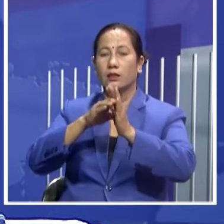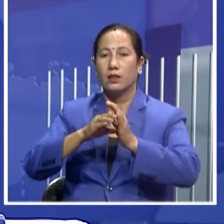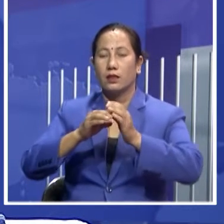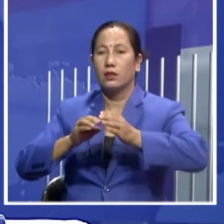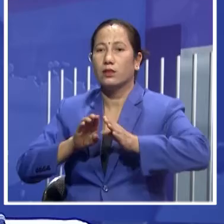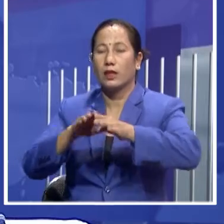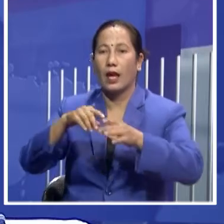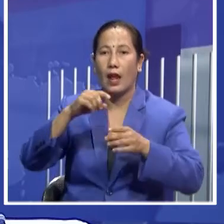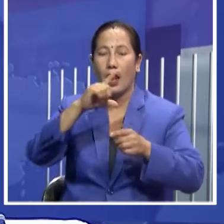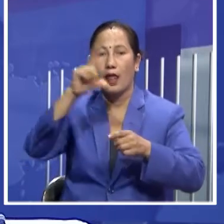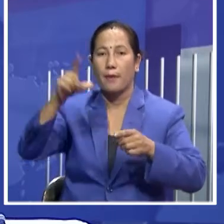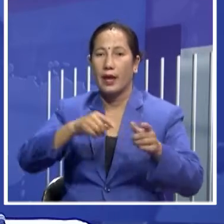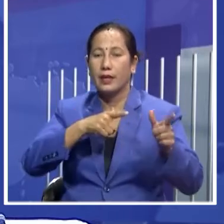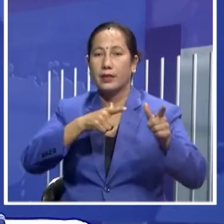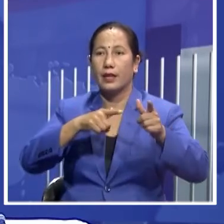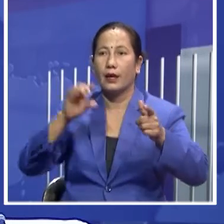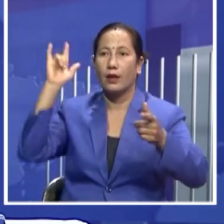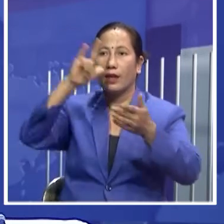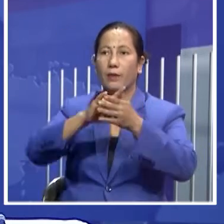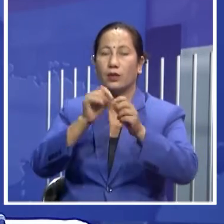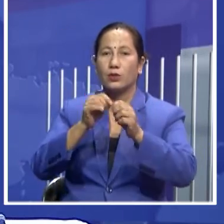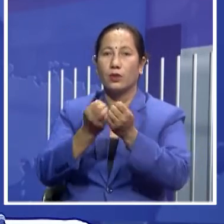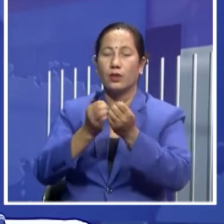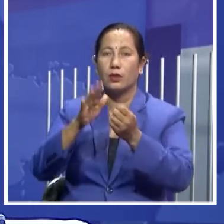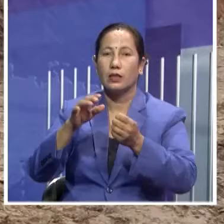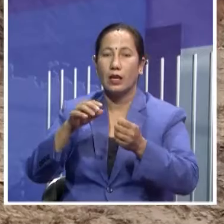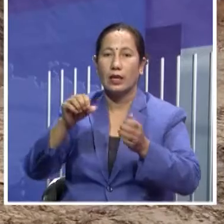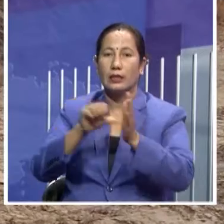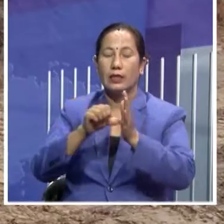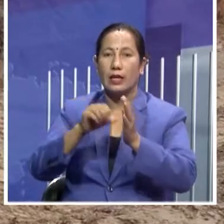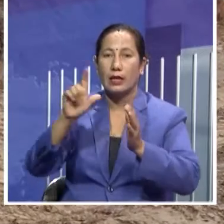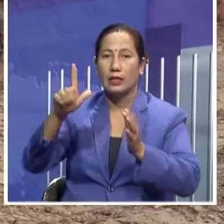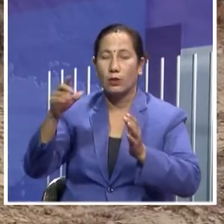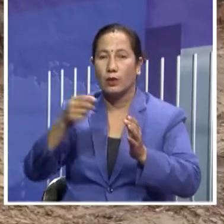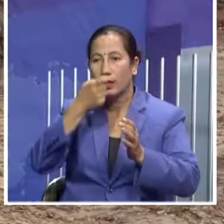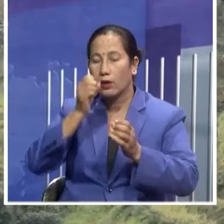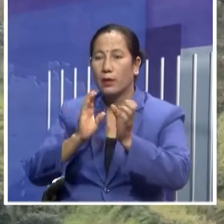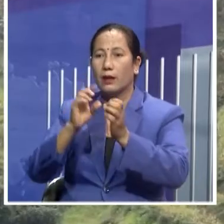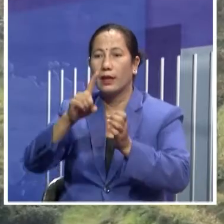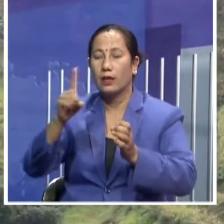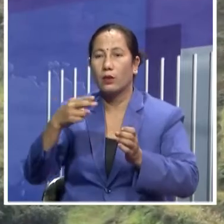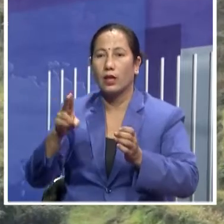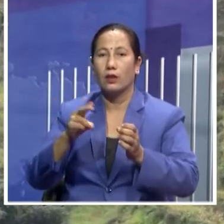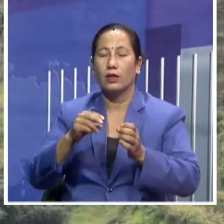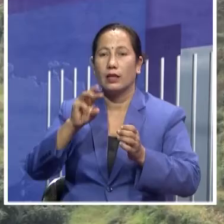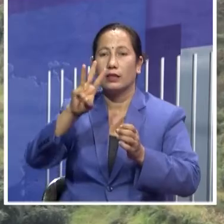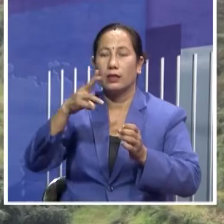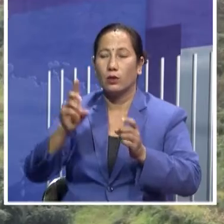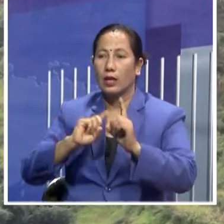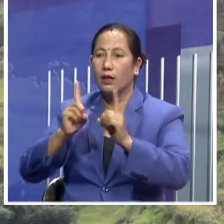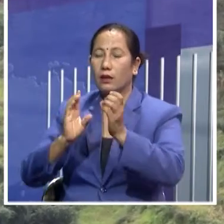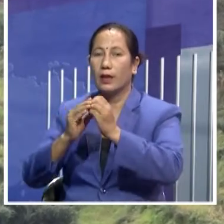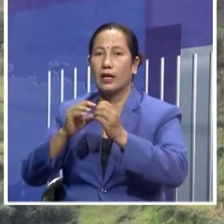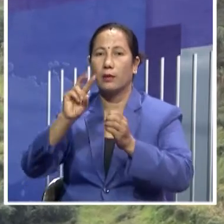नेपाली सेनाले हेलिप्याड निर्माण गरेको छ। जिल्लाका 7 गाउँपालिकामा 1-1 दरले र 3